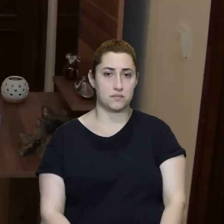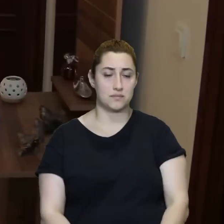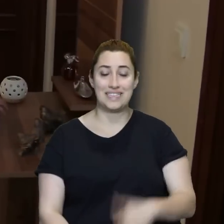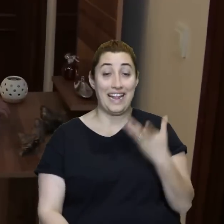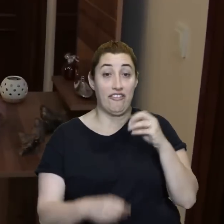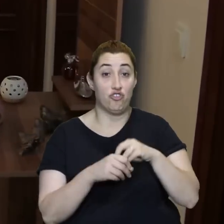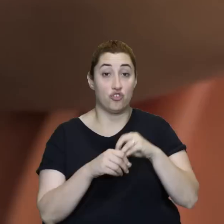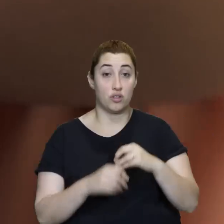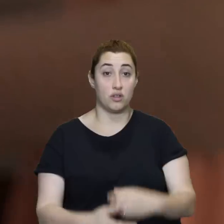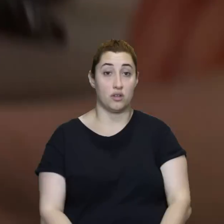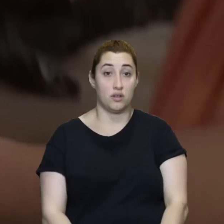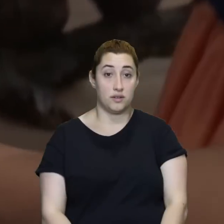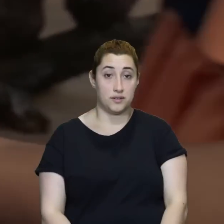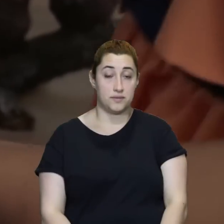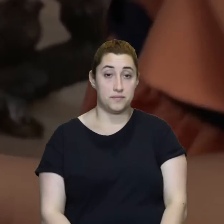Yani ne için?